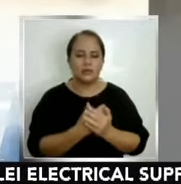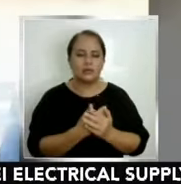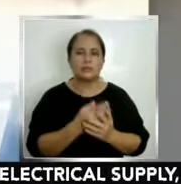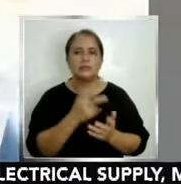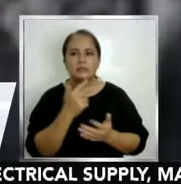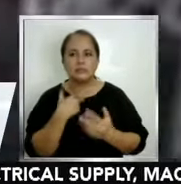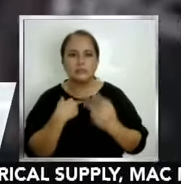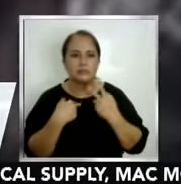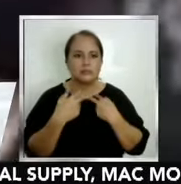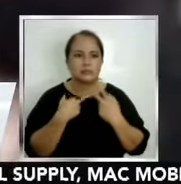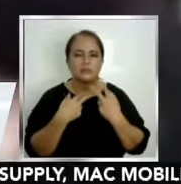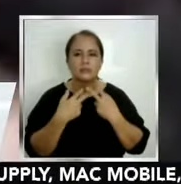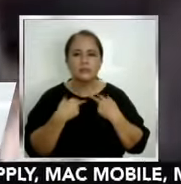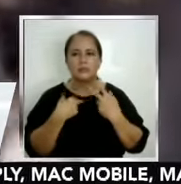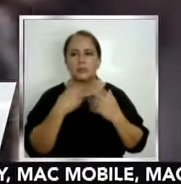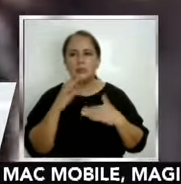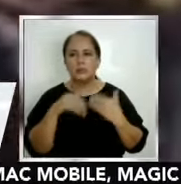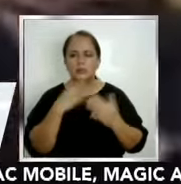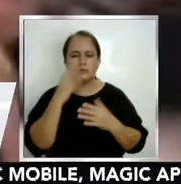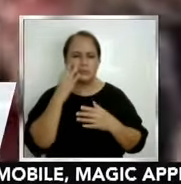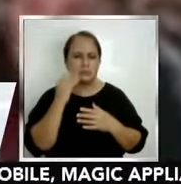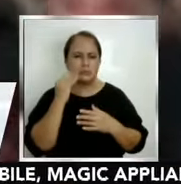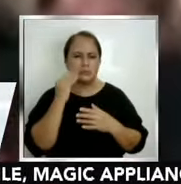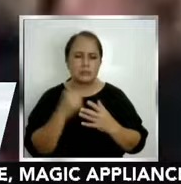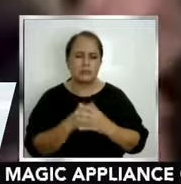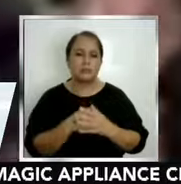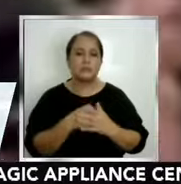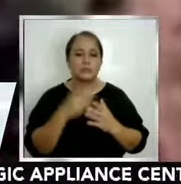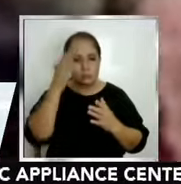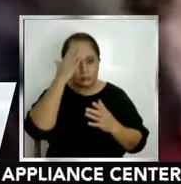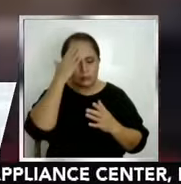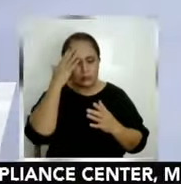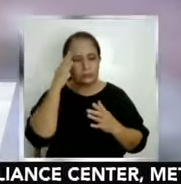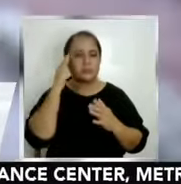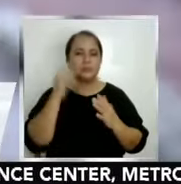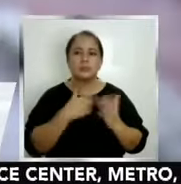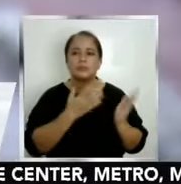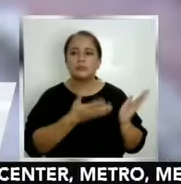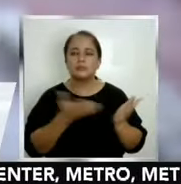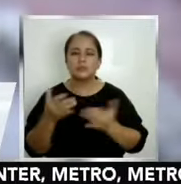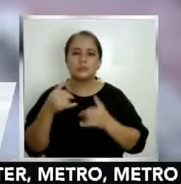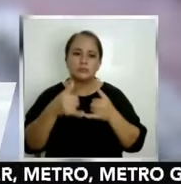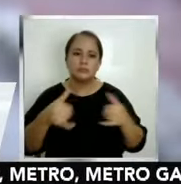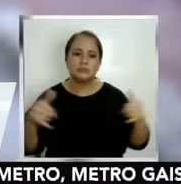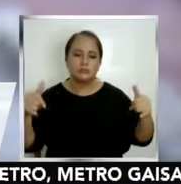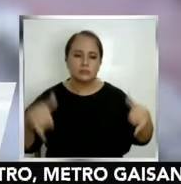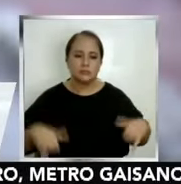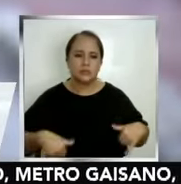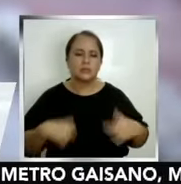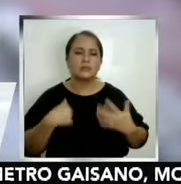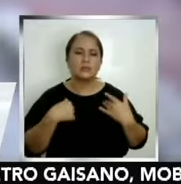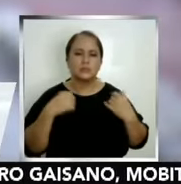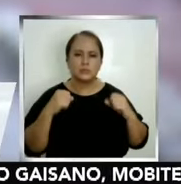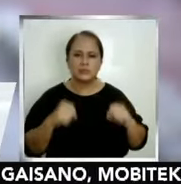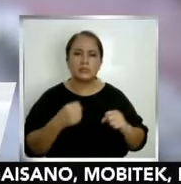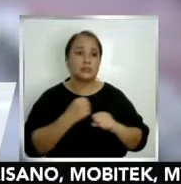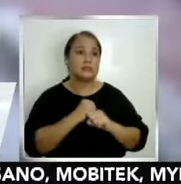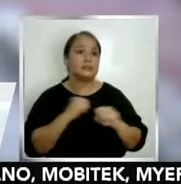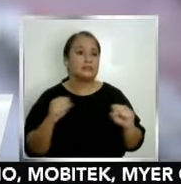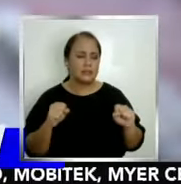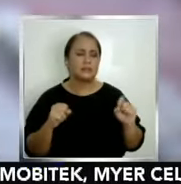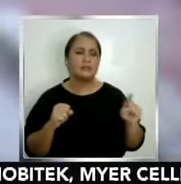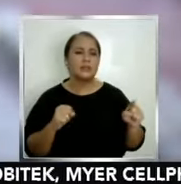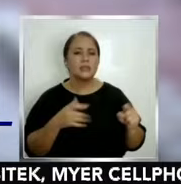aberya na daanan namin. Matapos pakiusapan, ay hinati din naman daw sila sa border. Kahit papano ay mas ligtas naman na raw ang pakiramdam ng